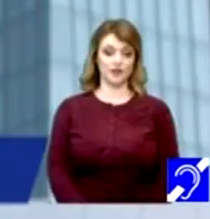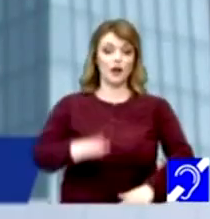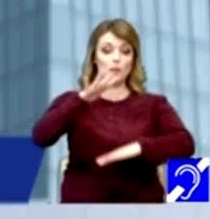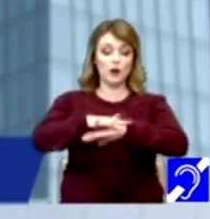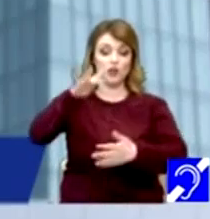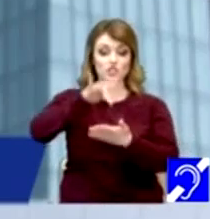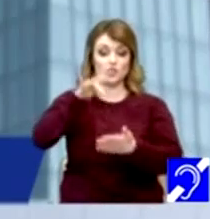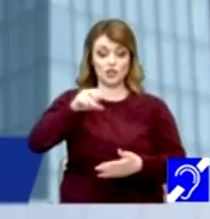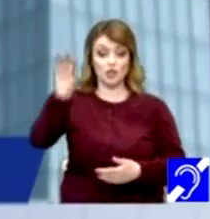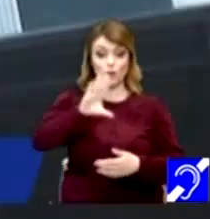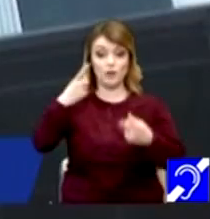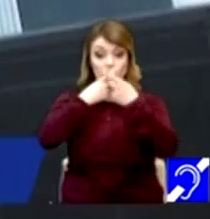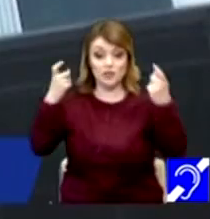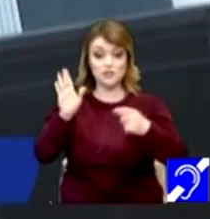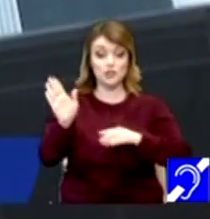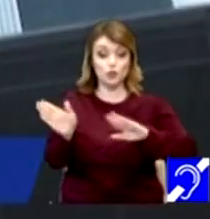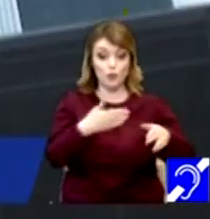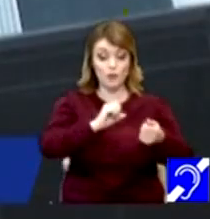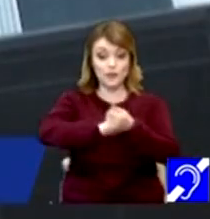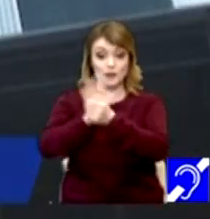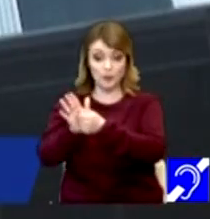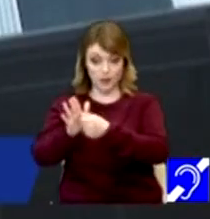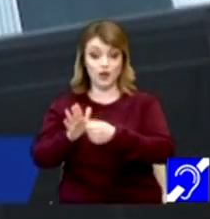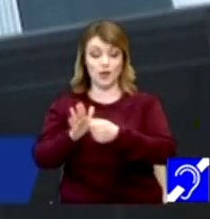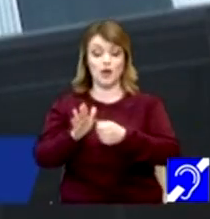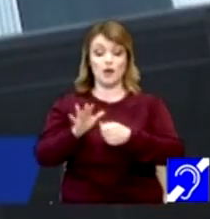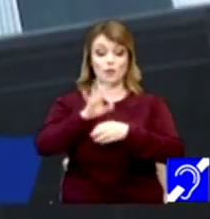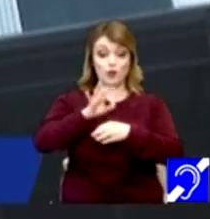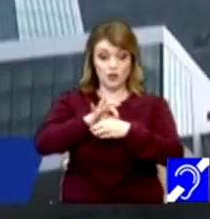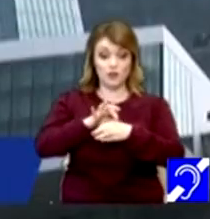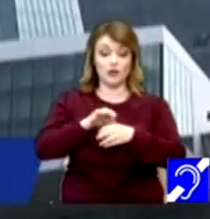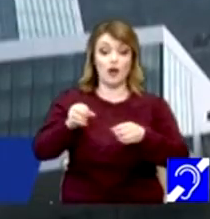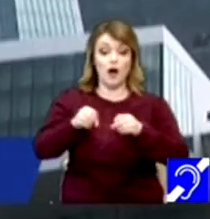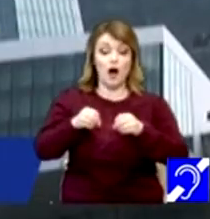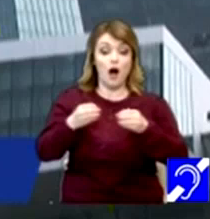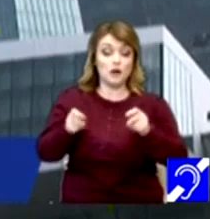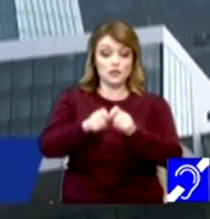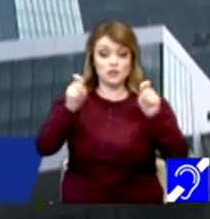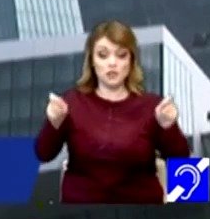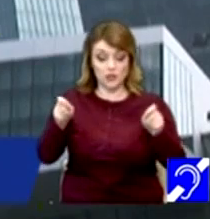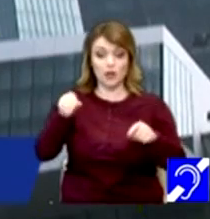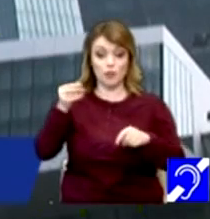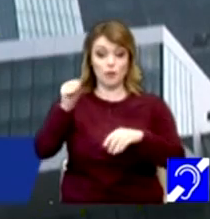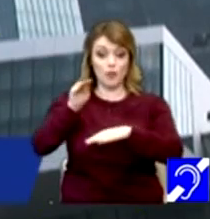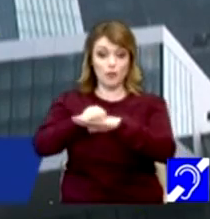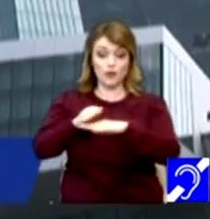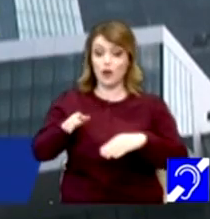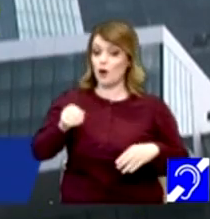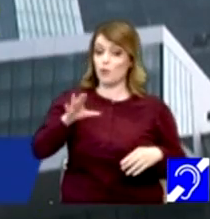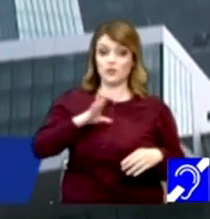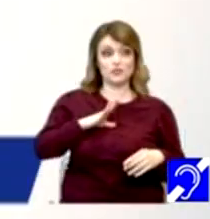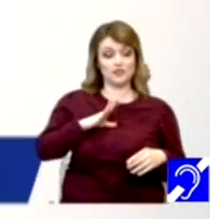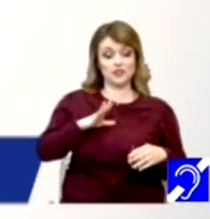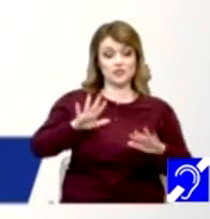Banca Centrală Europeană avertizează că după pandemie de coronavirus, blocarea fondului de redresare a UE ar putea cauza un dezastru economic